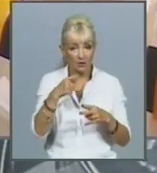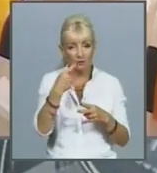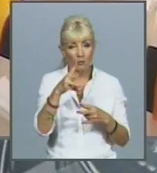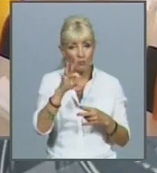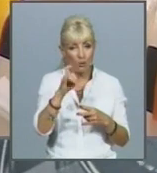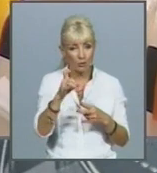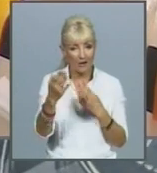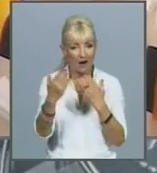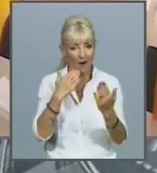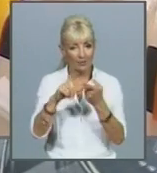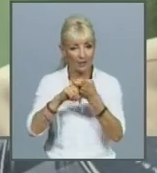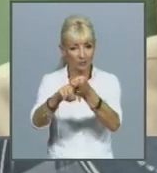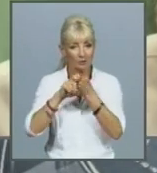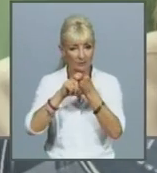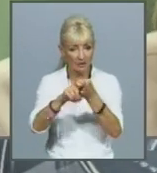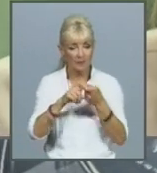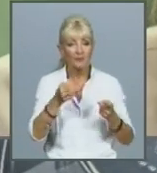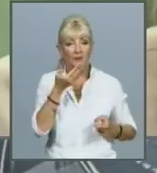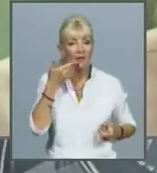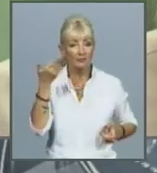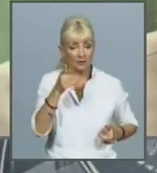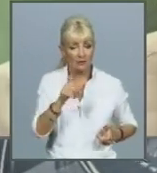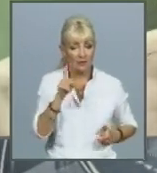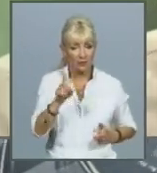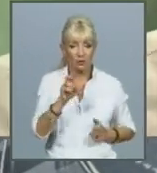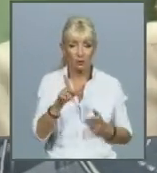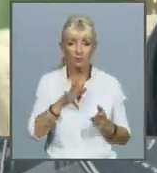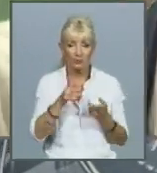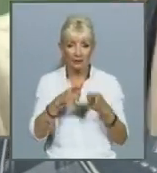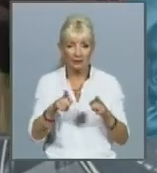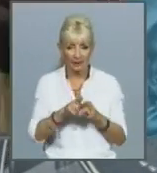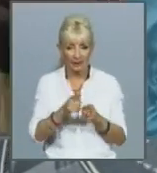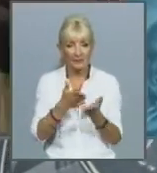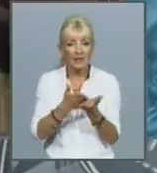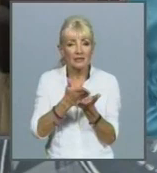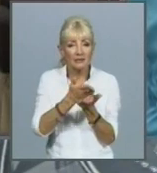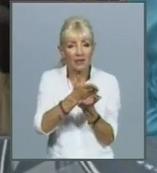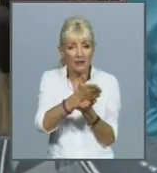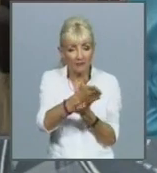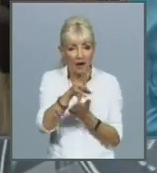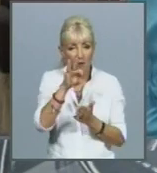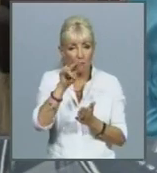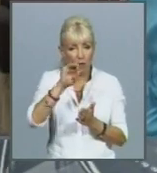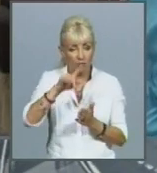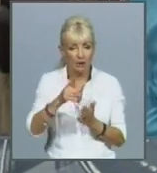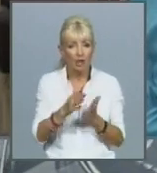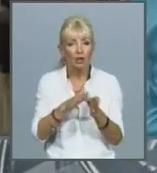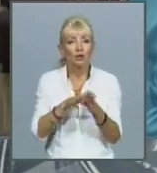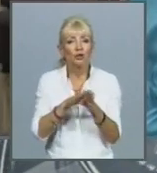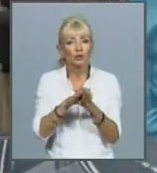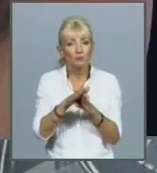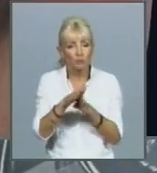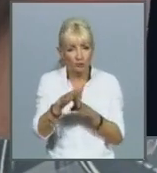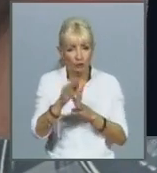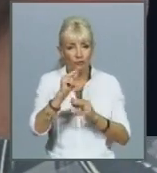зворотній зв'язок, виступили за те, щоб працювала так звана цільова модель з повною інтеграцією в eHealth через